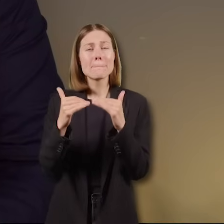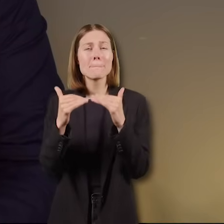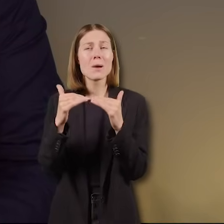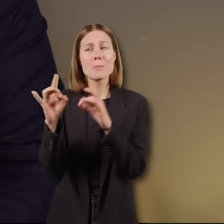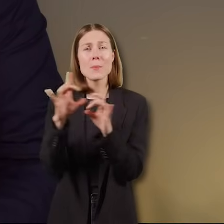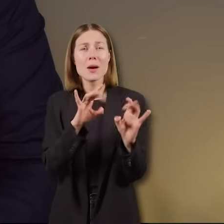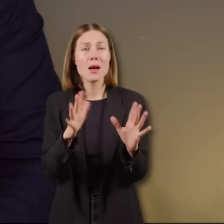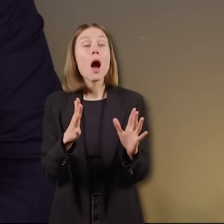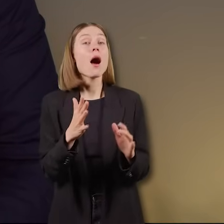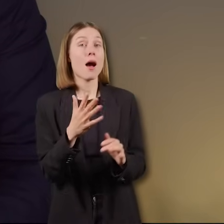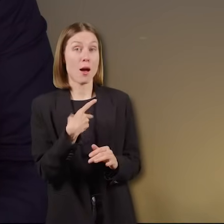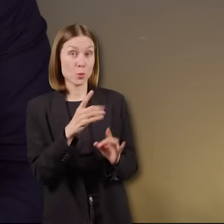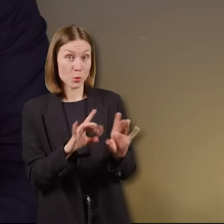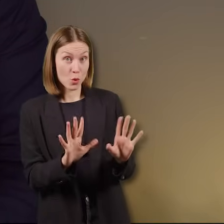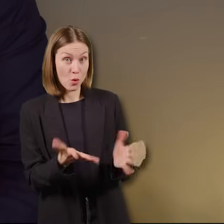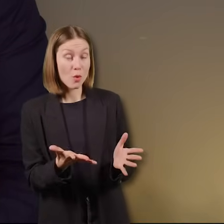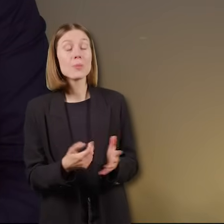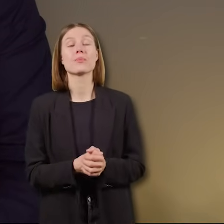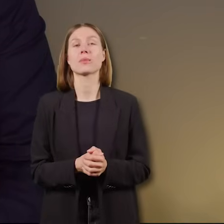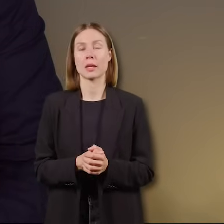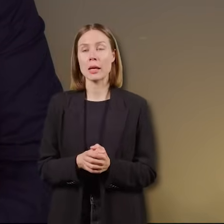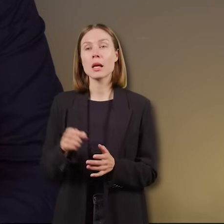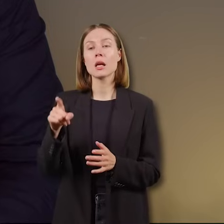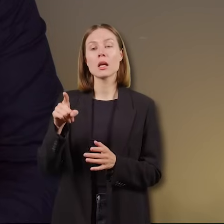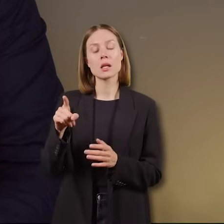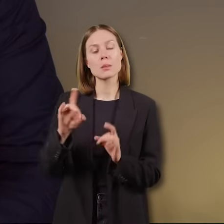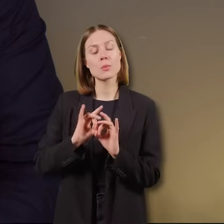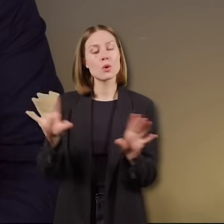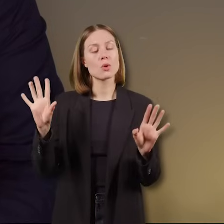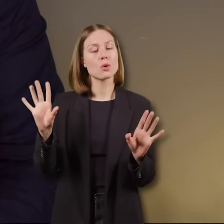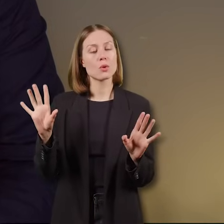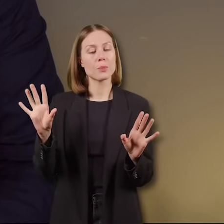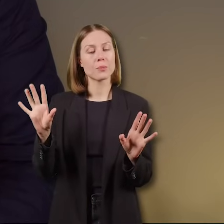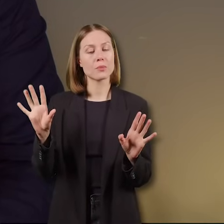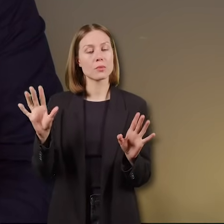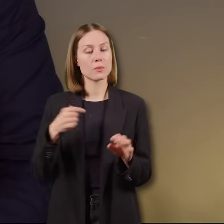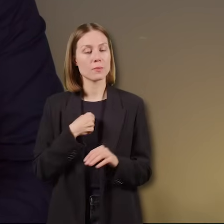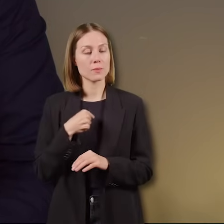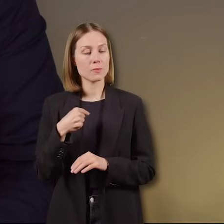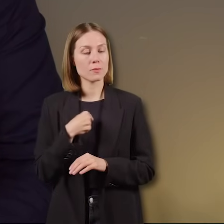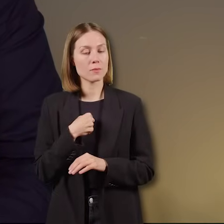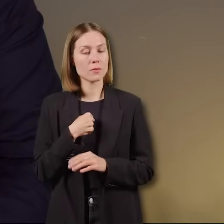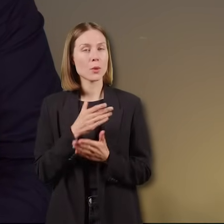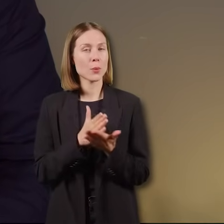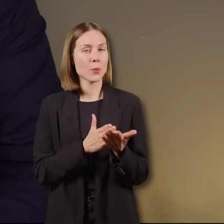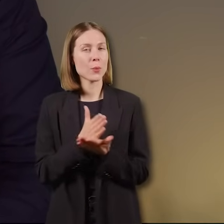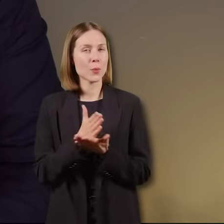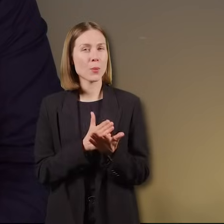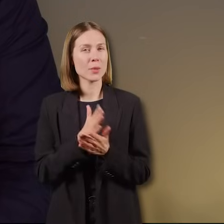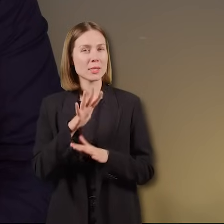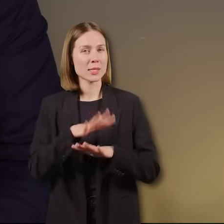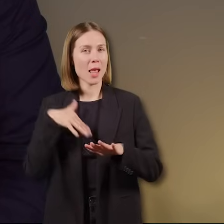kuo skiriatės? Ai, kuo skiriamės? Skiriamės turbūt pagrinde, kad pas mane gal didesnė patirtis darbo